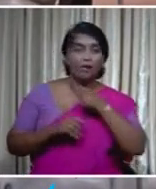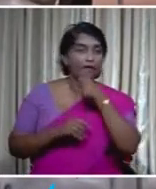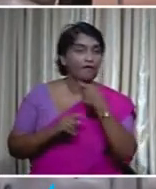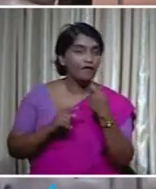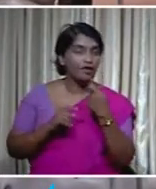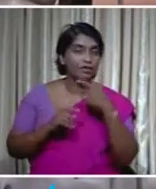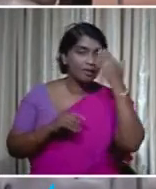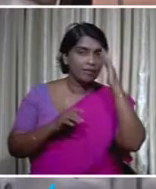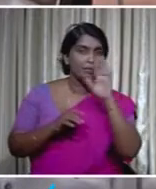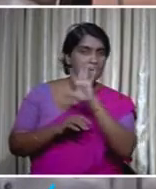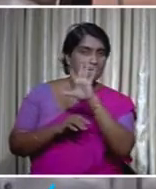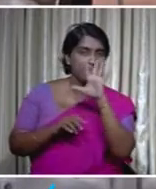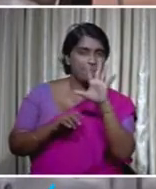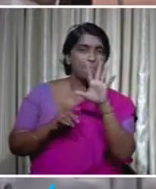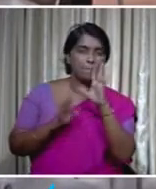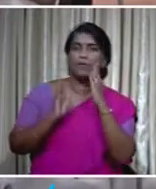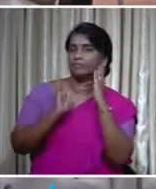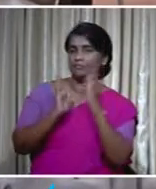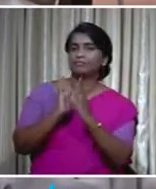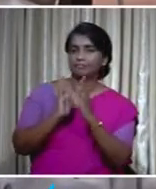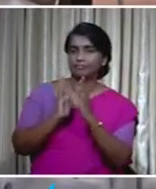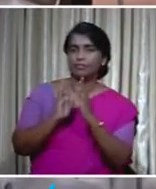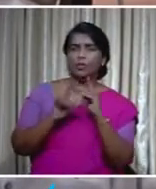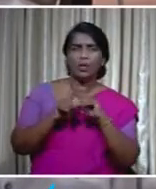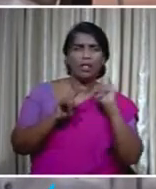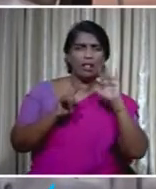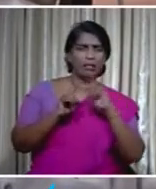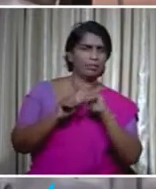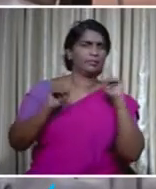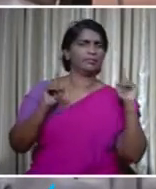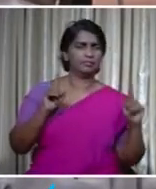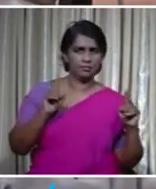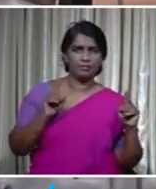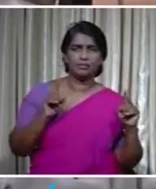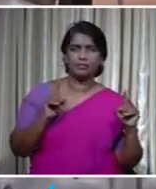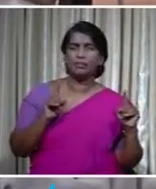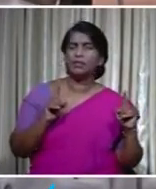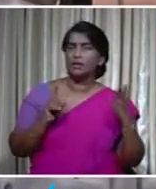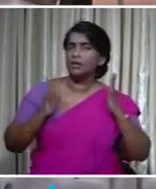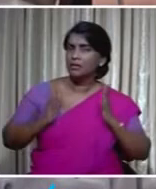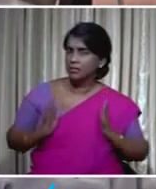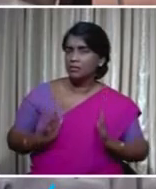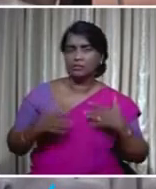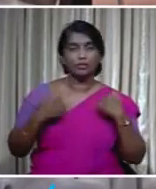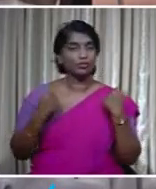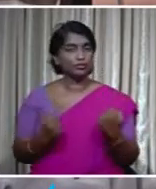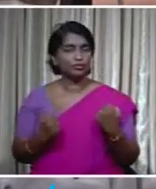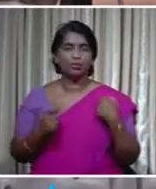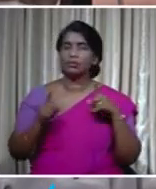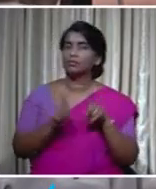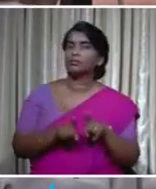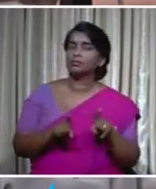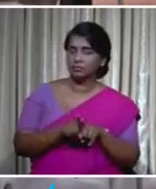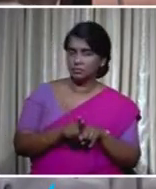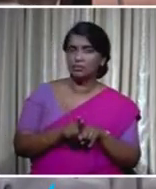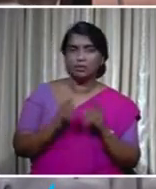இருந்து கொண்டு 65 வயசு வரையும் அவர்கள் தங்கள் உடல்நிலை கருதி அந்த தங்களுடைய எக்ஸ்சேஞ்சினை கேட்டு போகலாம் என்பதை